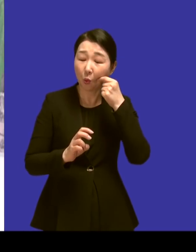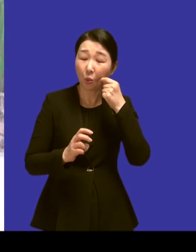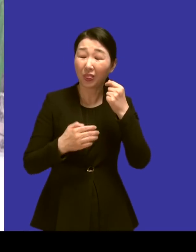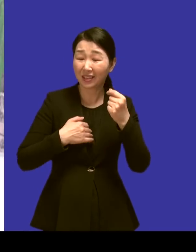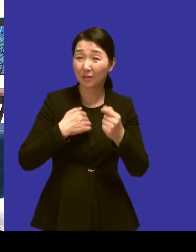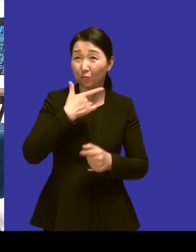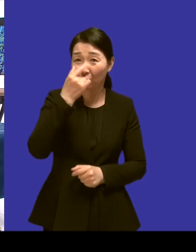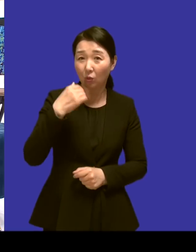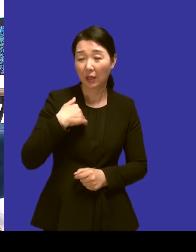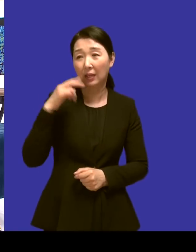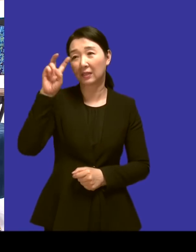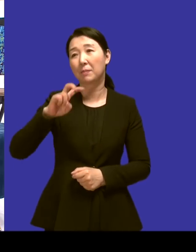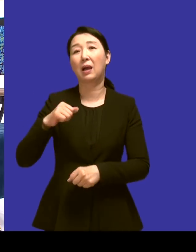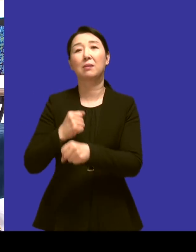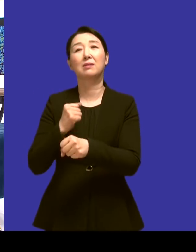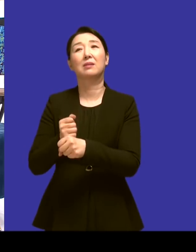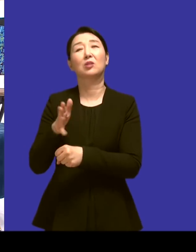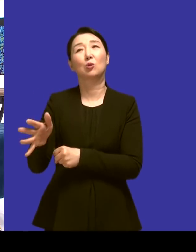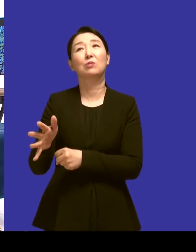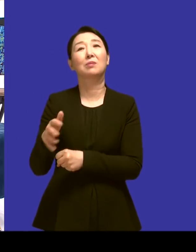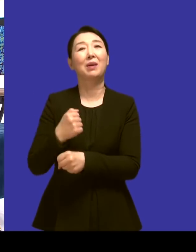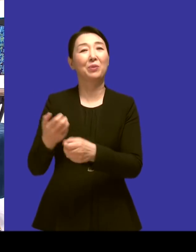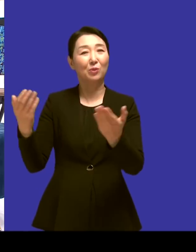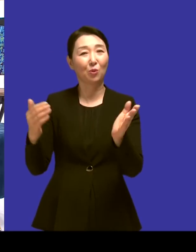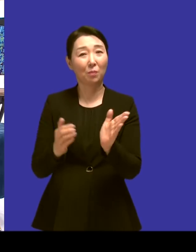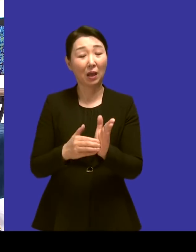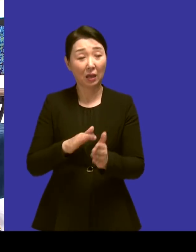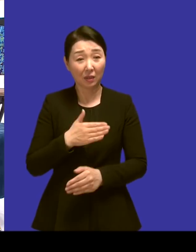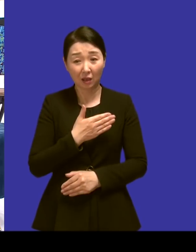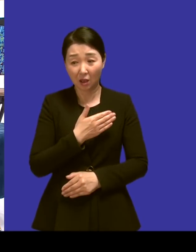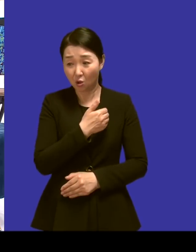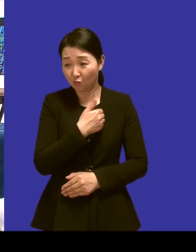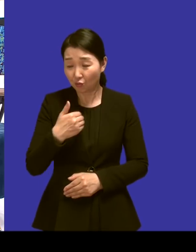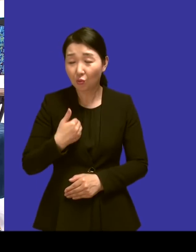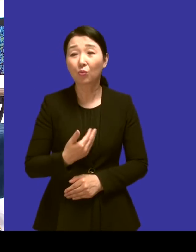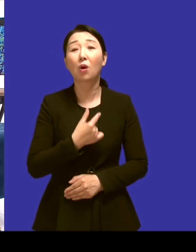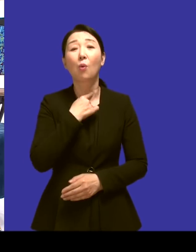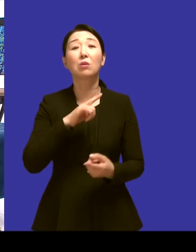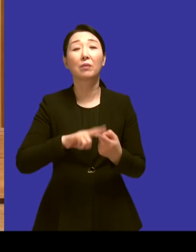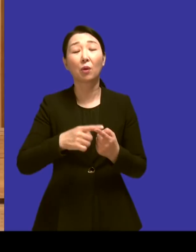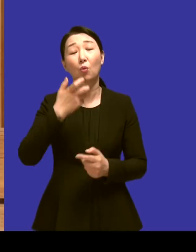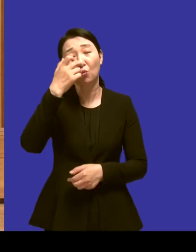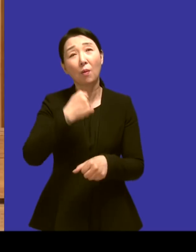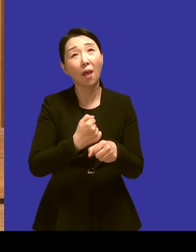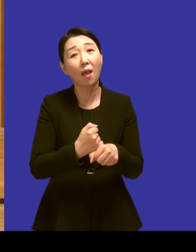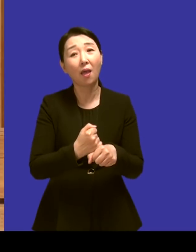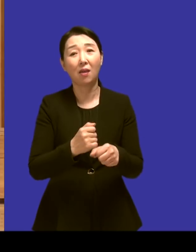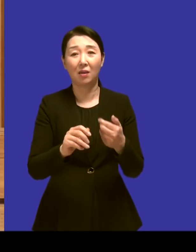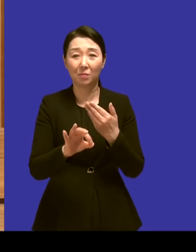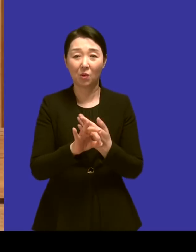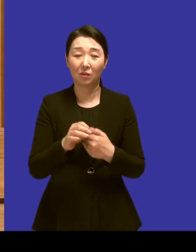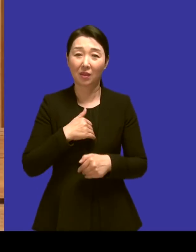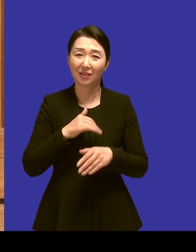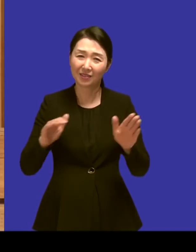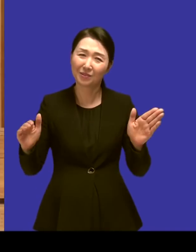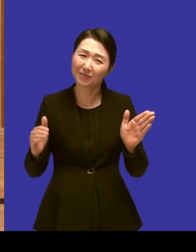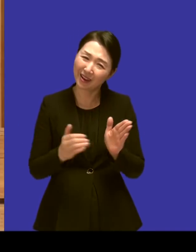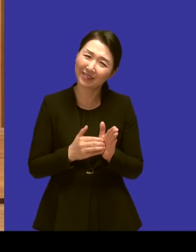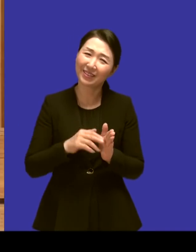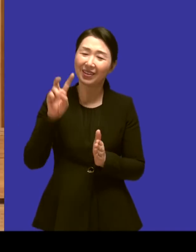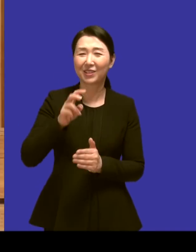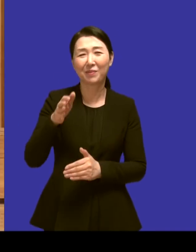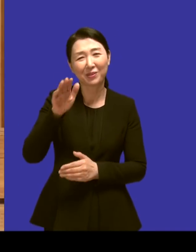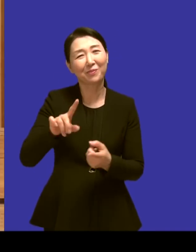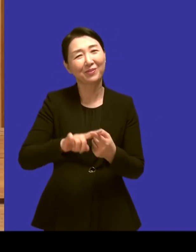음악가로 만들어주셨거든요. 제가 만약에 풍족하게 네가 하고 싶은 꿈을 마음껏 꾸어라라고 했으면 전 아마 지금까지 오지 못했을 수도 있을